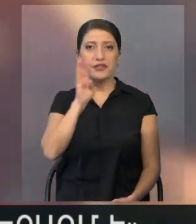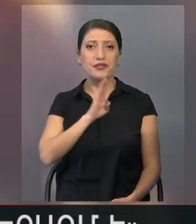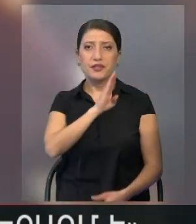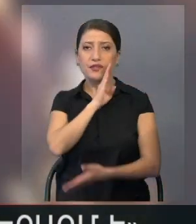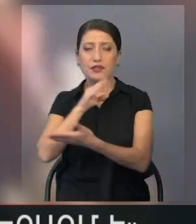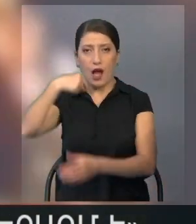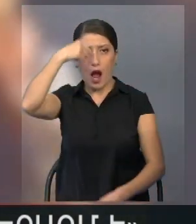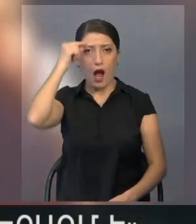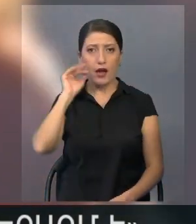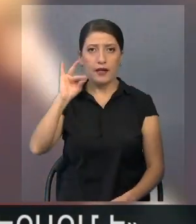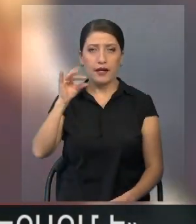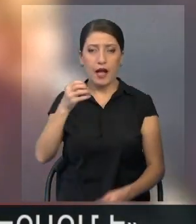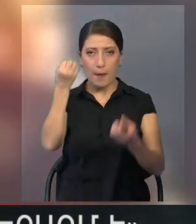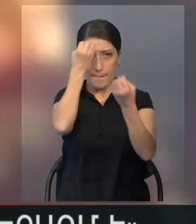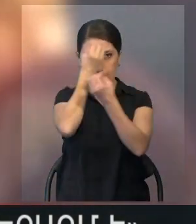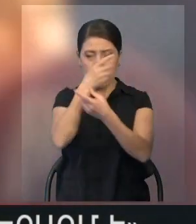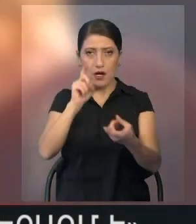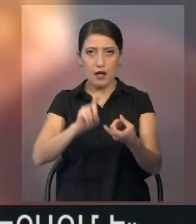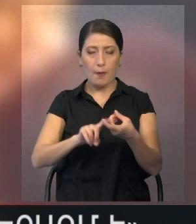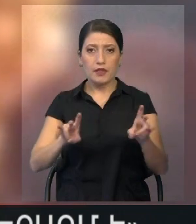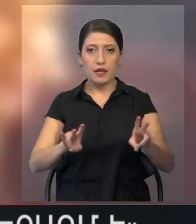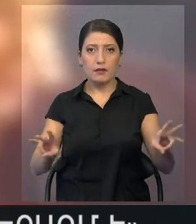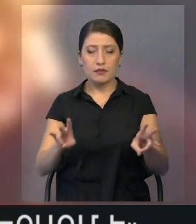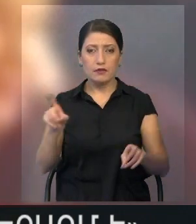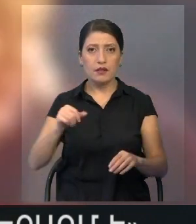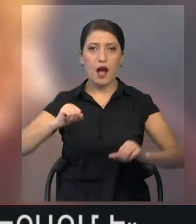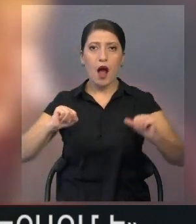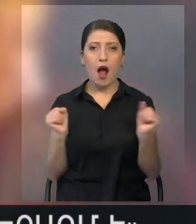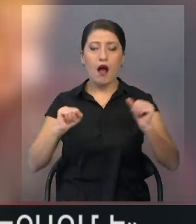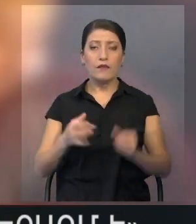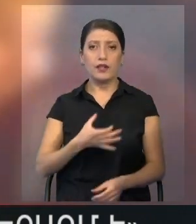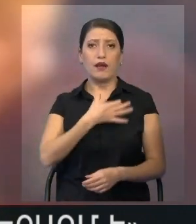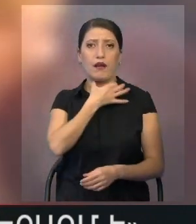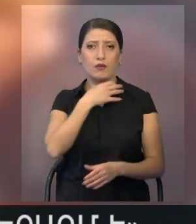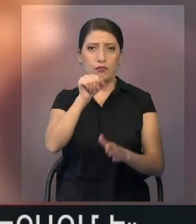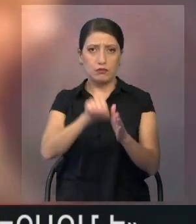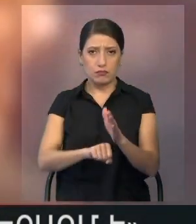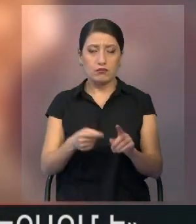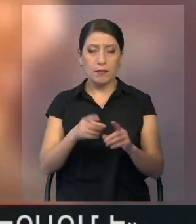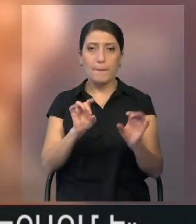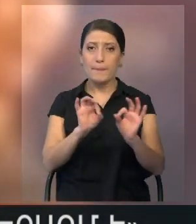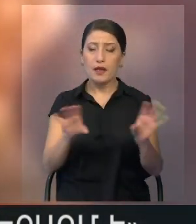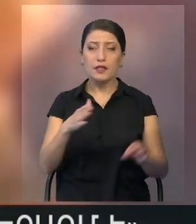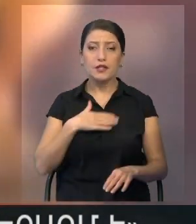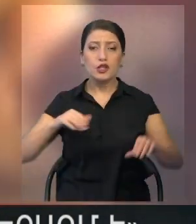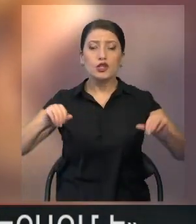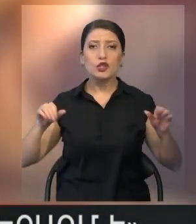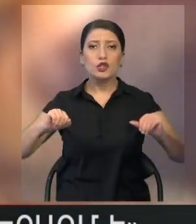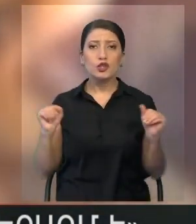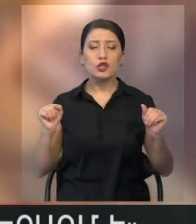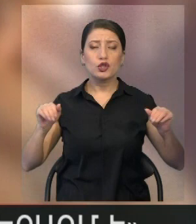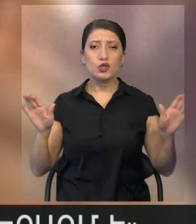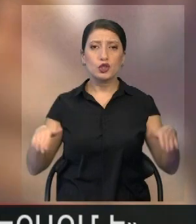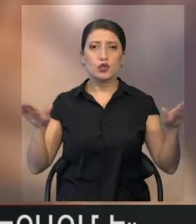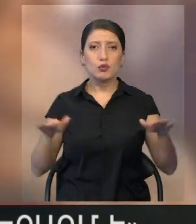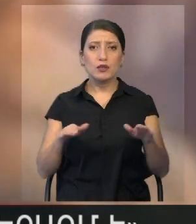ադրբեջանա-իրաքյան մշակութային կապերի ընկերության նախագահն է, բայց հայտնի է աղավնի խեղդելով, մեկնաբանել է այդ դեպքը, ասել թե ինքը թռչունին աննշան սեղմել